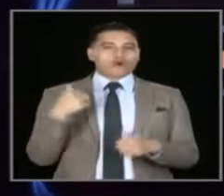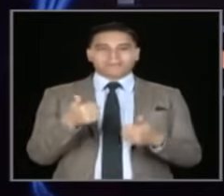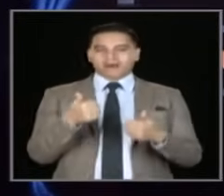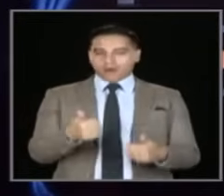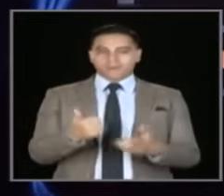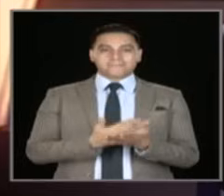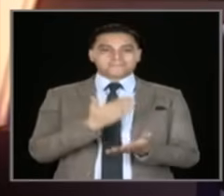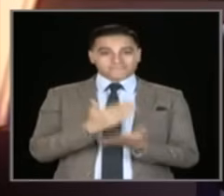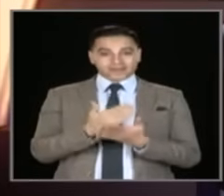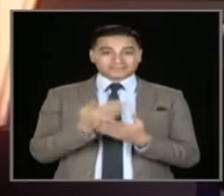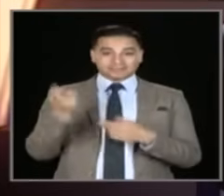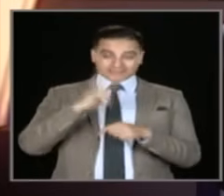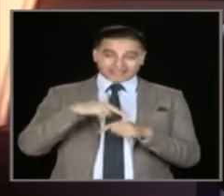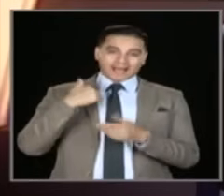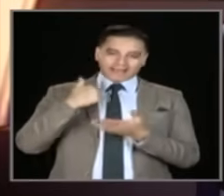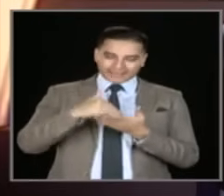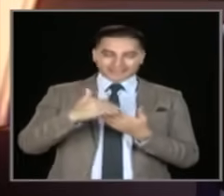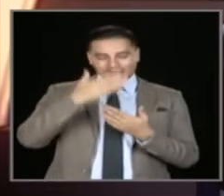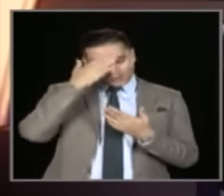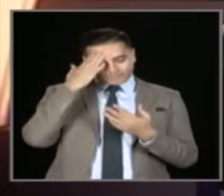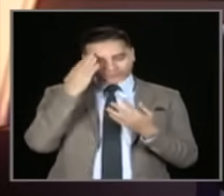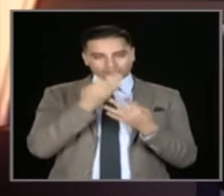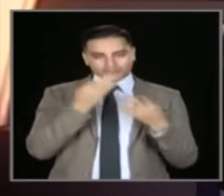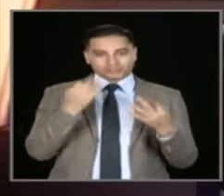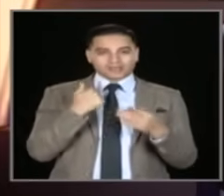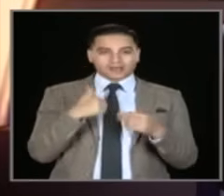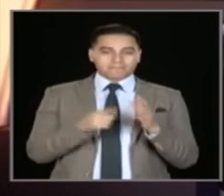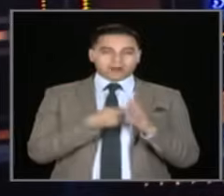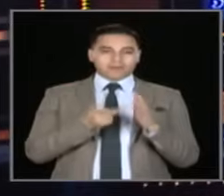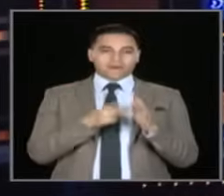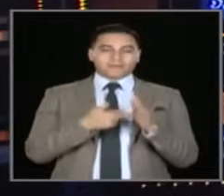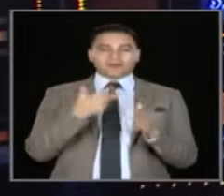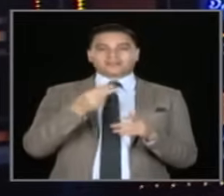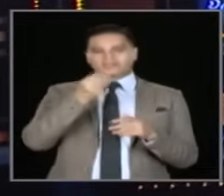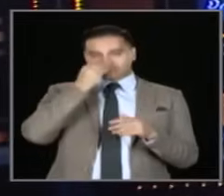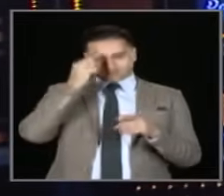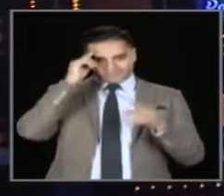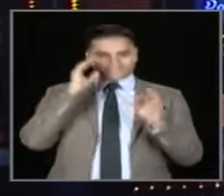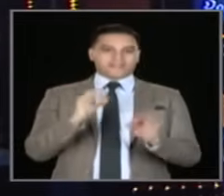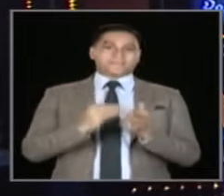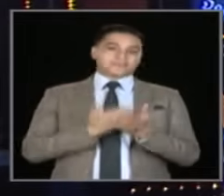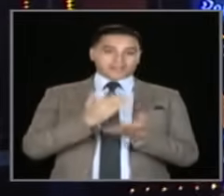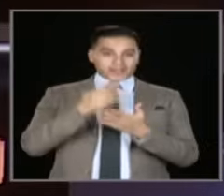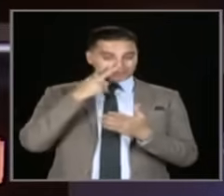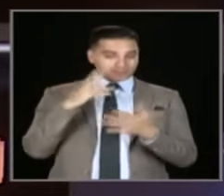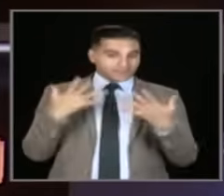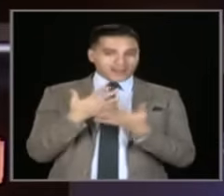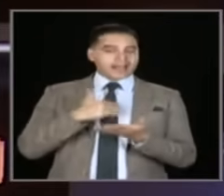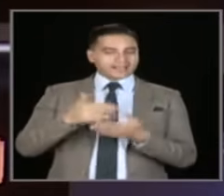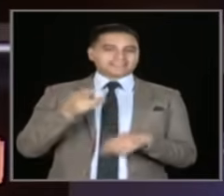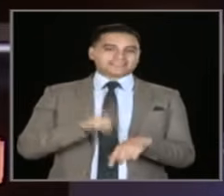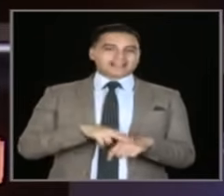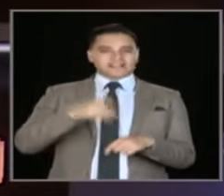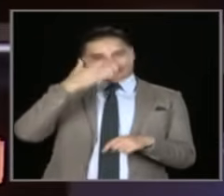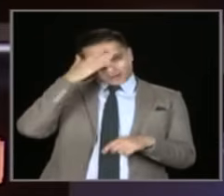اتحسن كتير مع عنصر الخبره. اكيد التلات ماتشات فرقوا معايا. اكيد هلباوي، كنت متوقع انك تودع البطوله؟